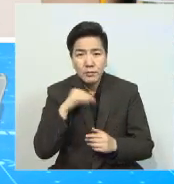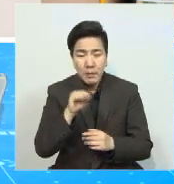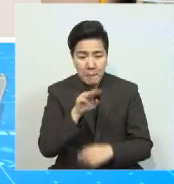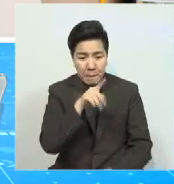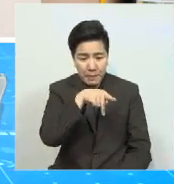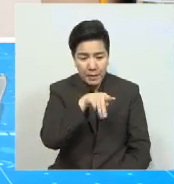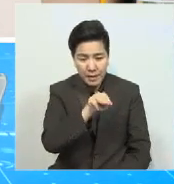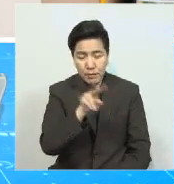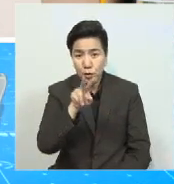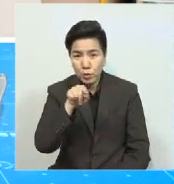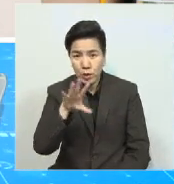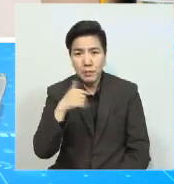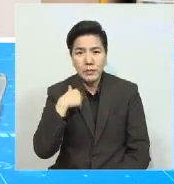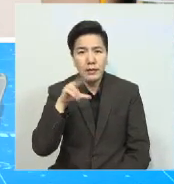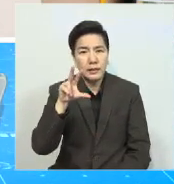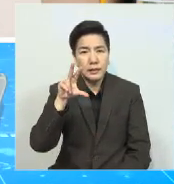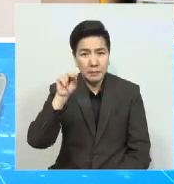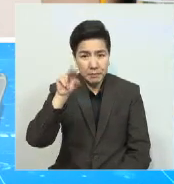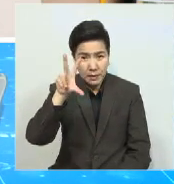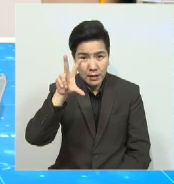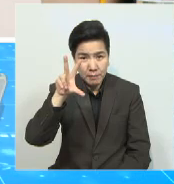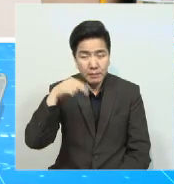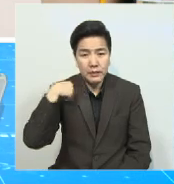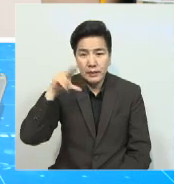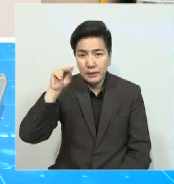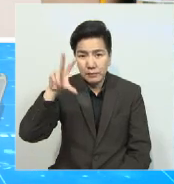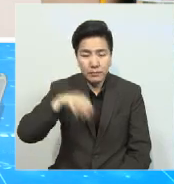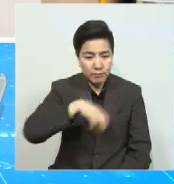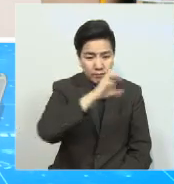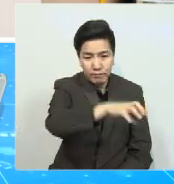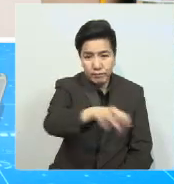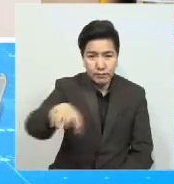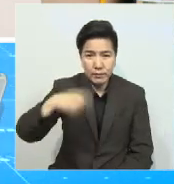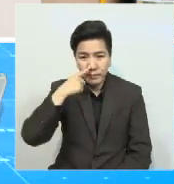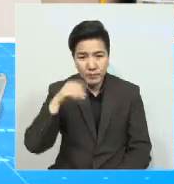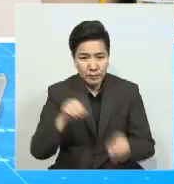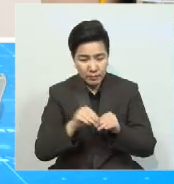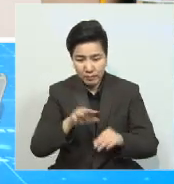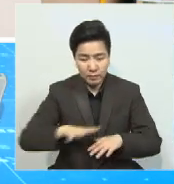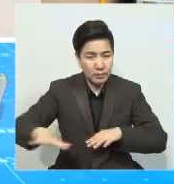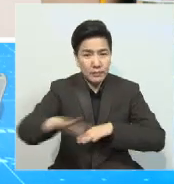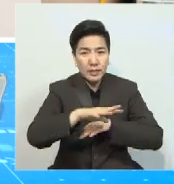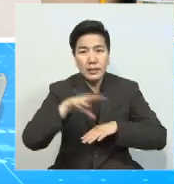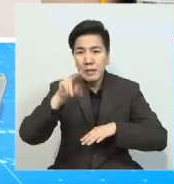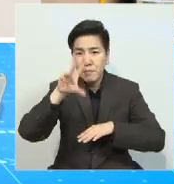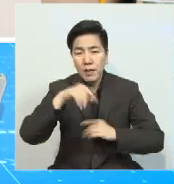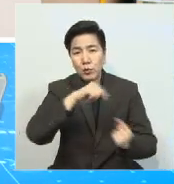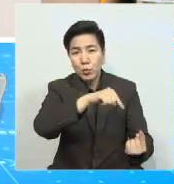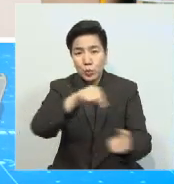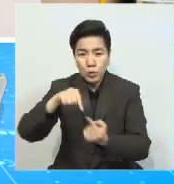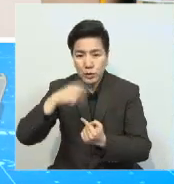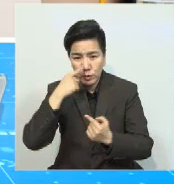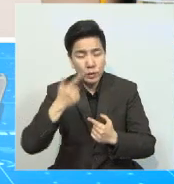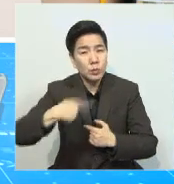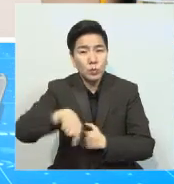า PM 2.5 มีประมาณสัก33สถานีมันเกือบเข้าเมื่อทั้งหมดและวันนี้เราก็พบว่าทั้งหมดเนี่ย